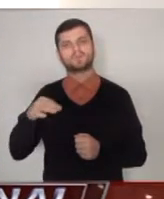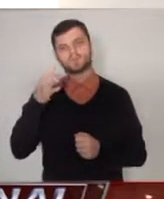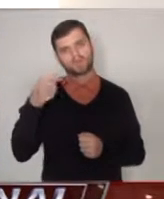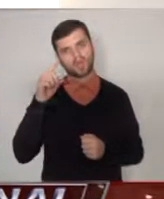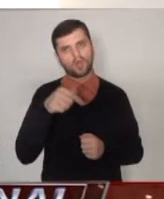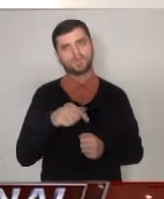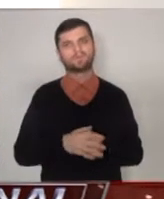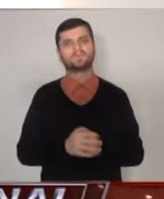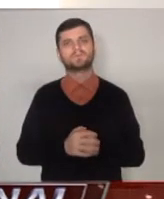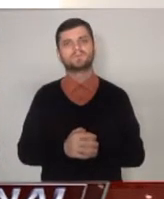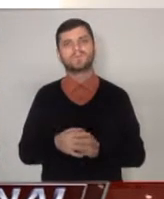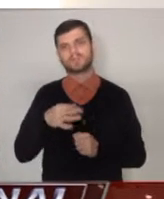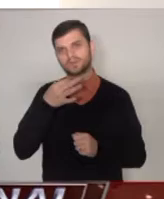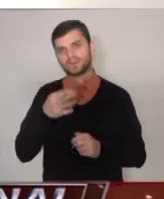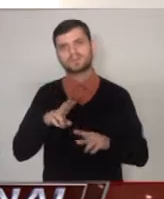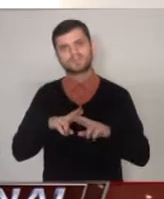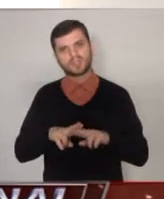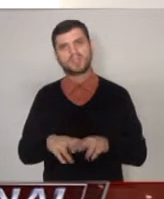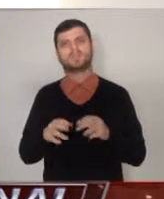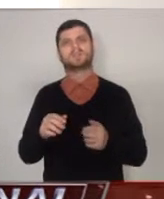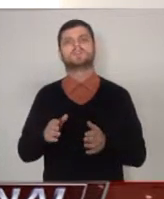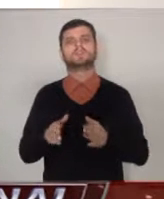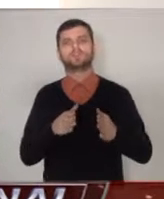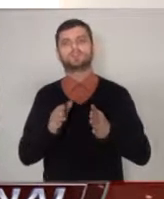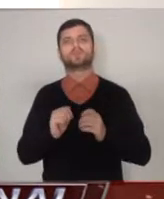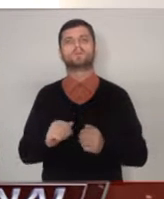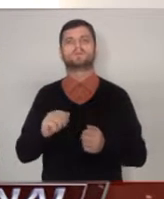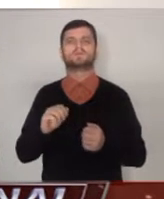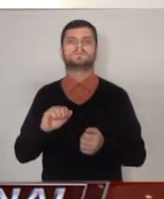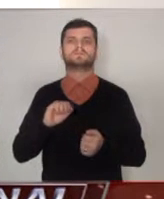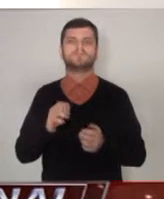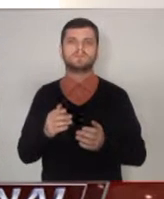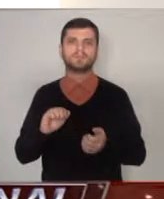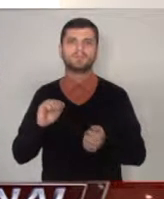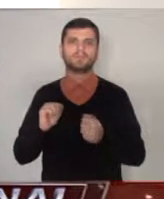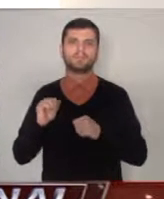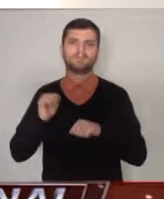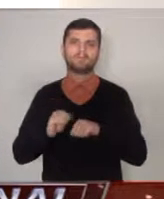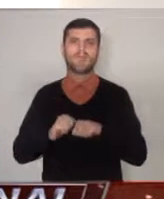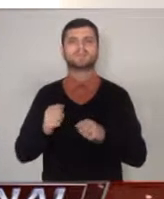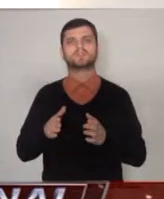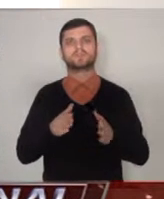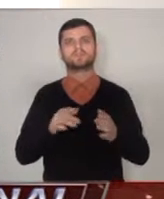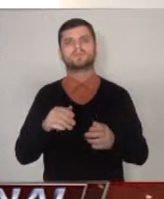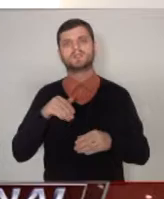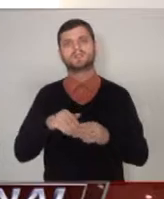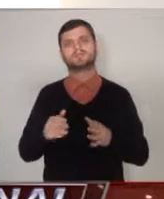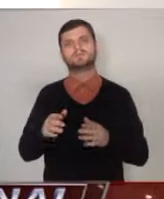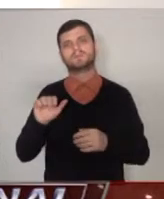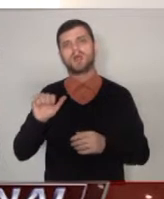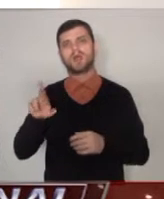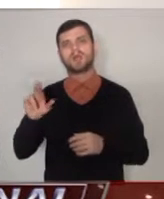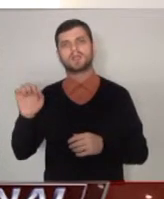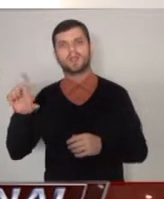rămână pentru oameni, pentru gospodari, pentru pomicultori din Maluku Flori, să facem un drum asfaltat. Aici am mari probleme cu firma care lucrează, este o firmă din județul